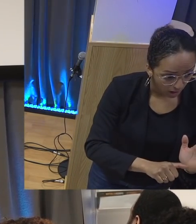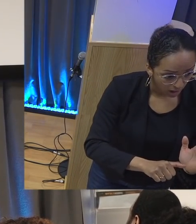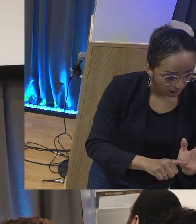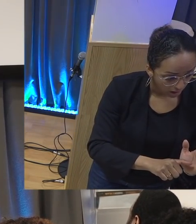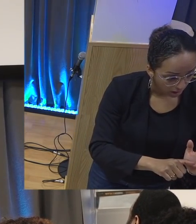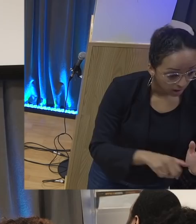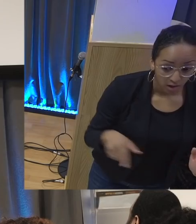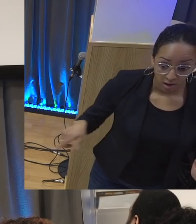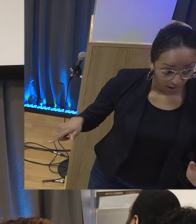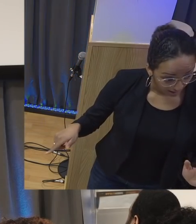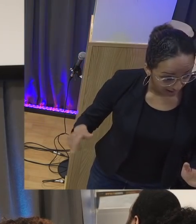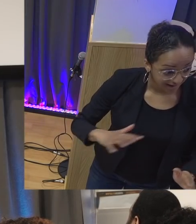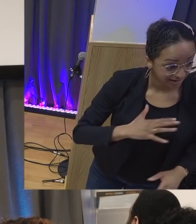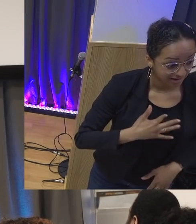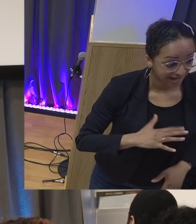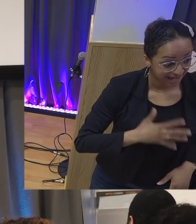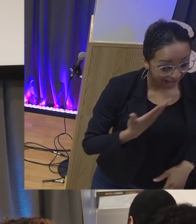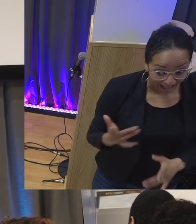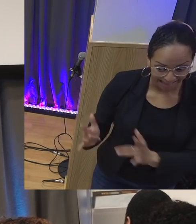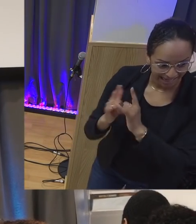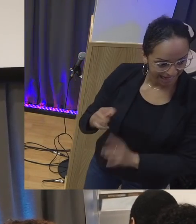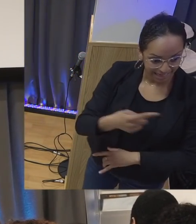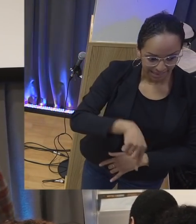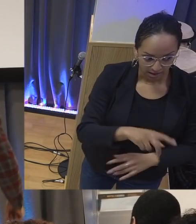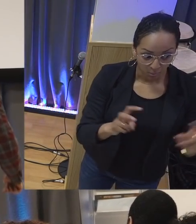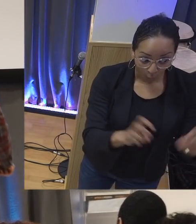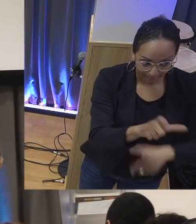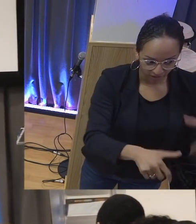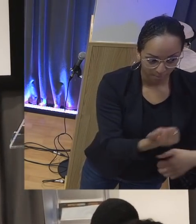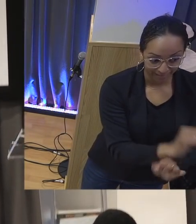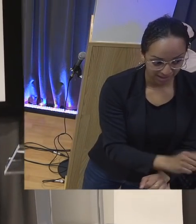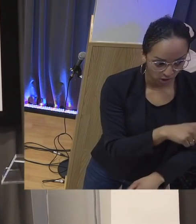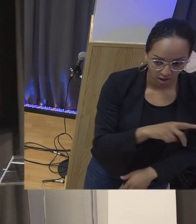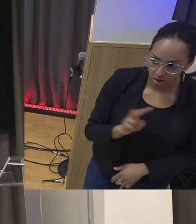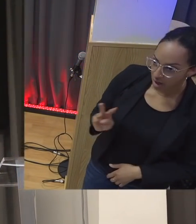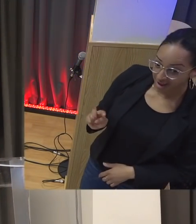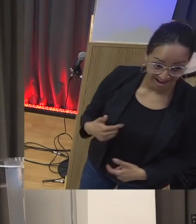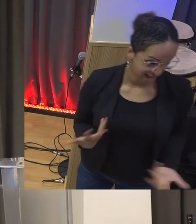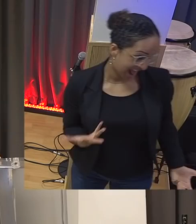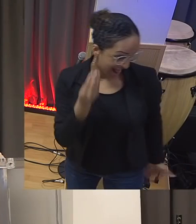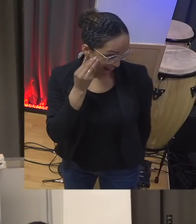évangéliques ? Et il m'a regardé, je lui ai fait « chah ».